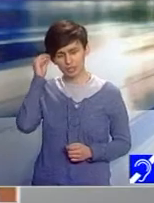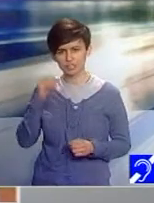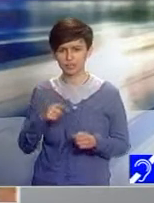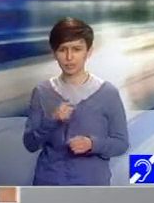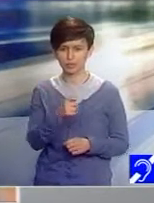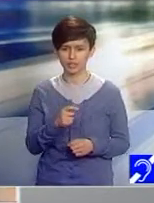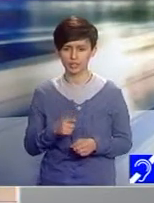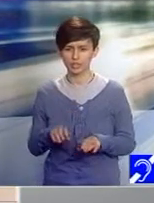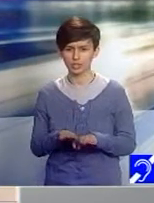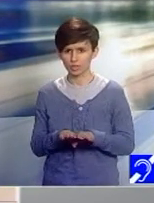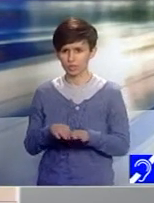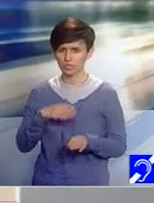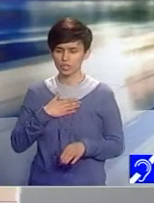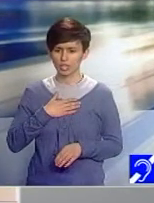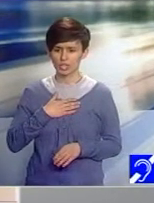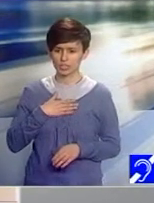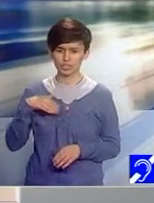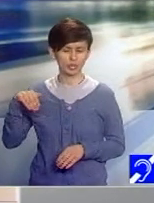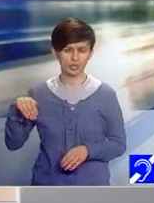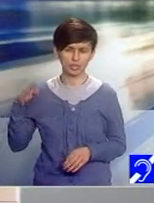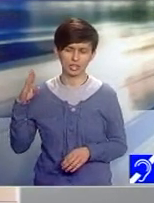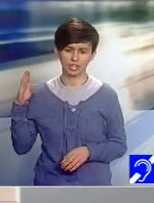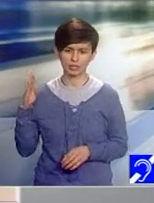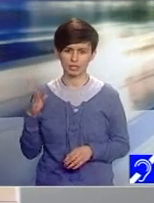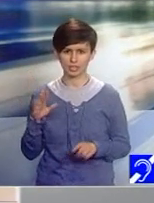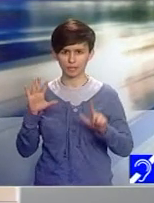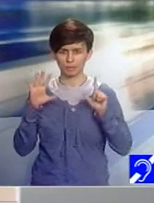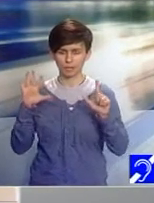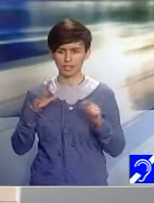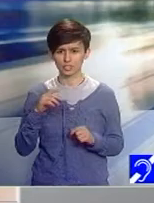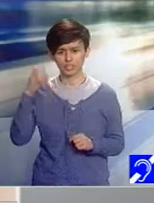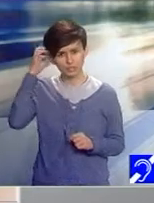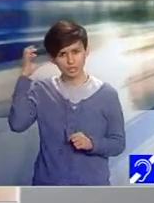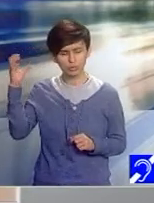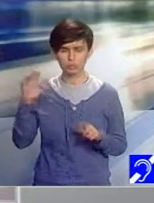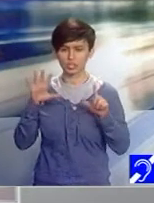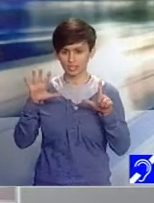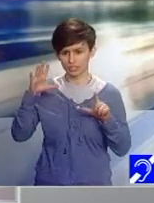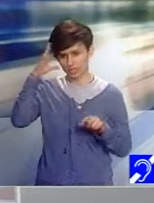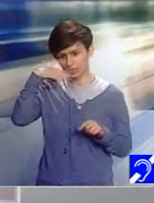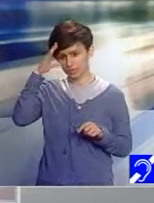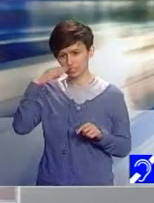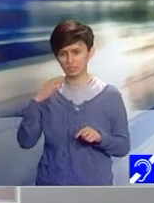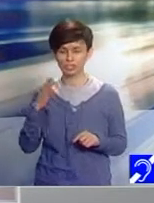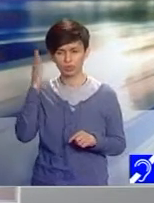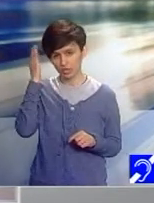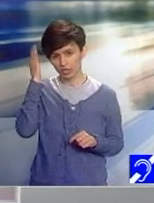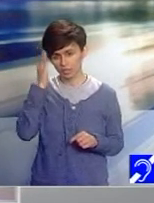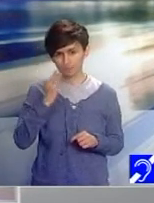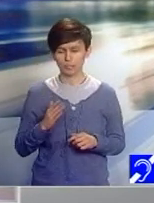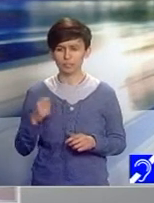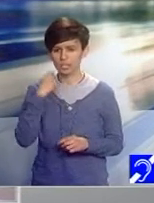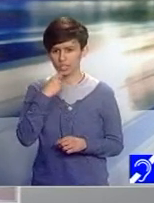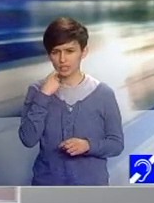mele Mihaela Bogdan, 7 culturi în 7 zile, cu școlile, cu una dintre școlile